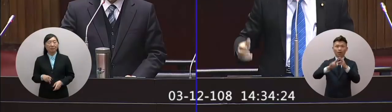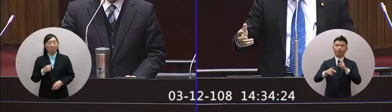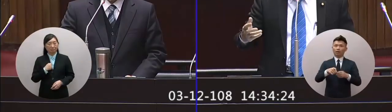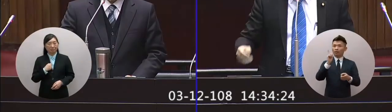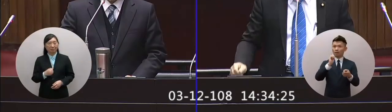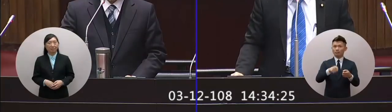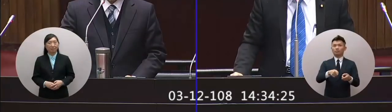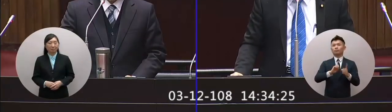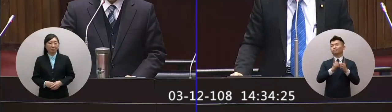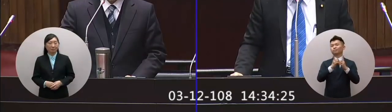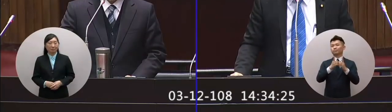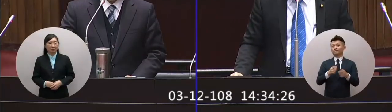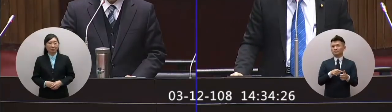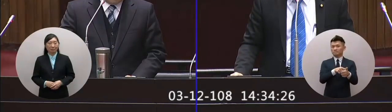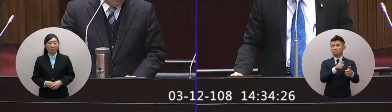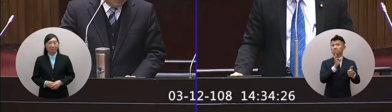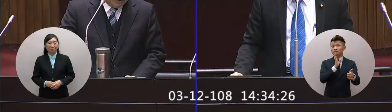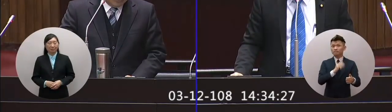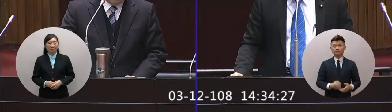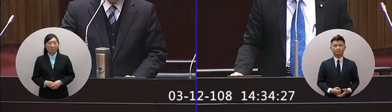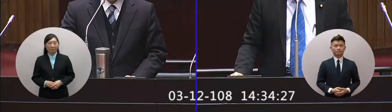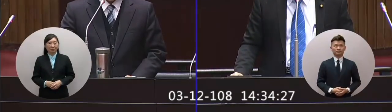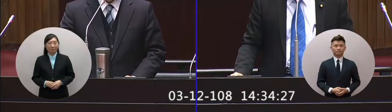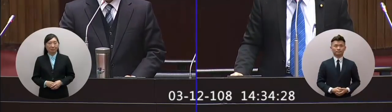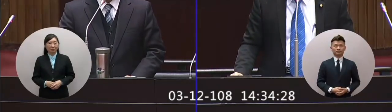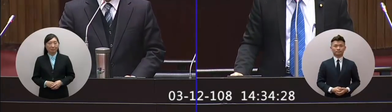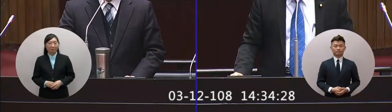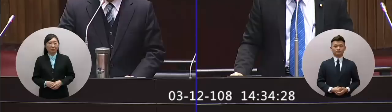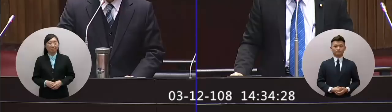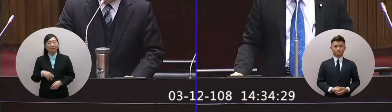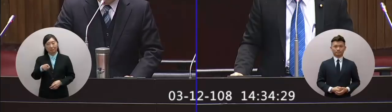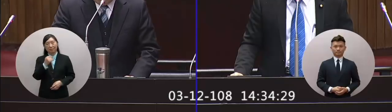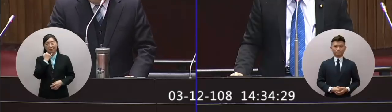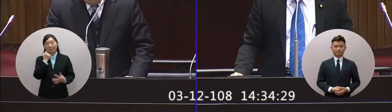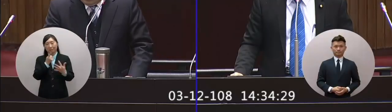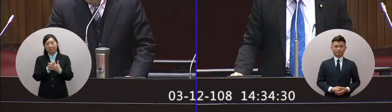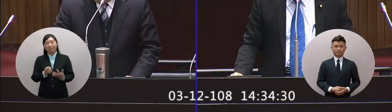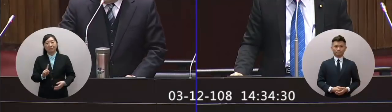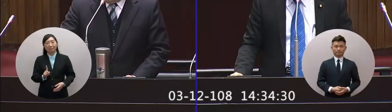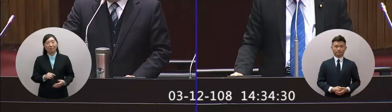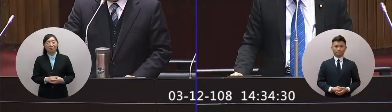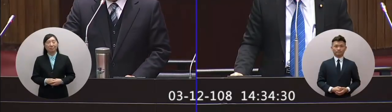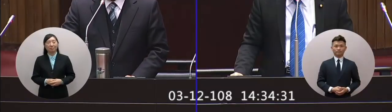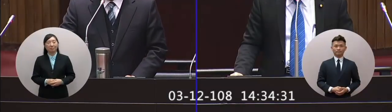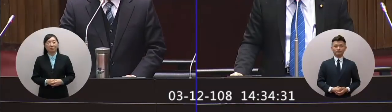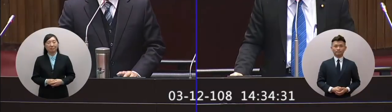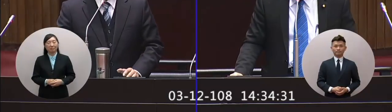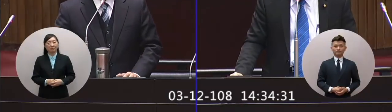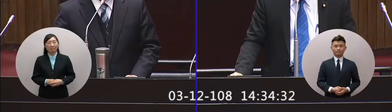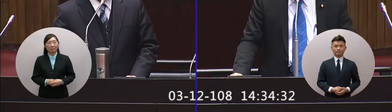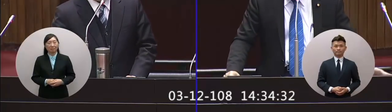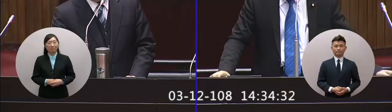知， 啊，这就是挑工的嘛，敢毋是？对不？ 这都看会出来讲，有个人